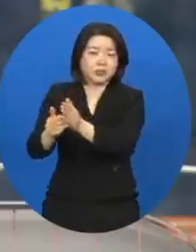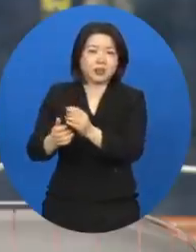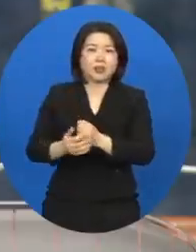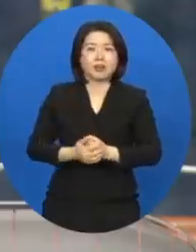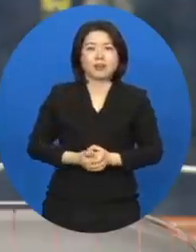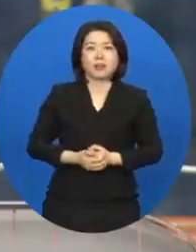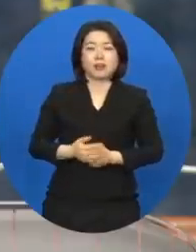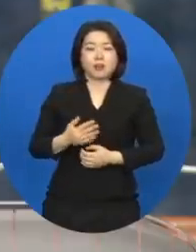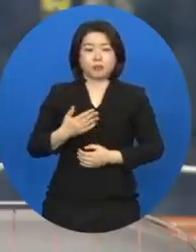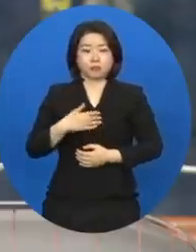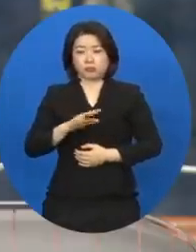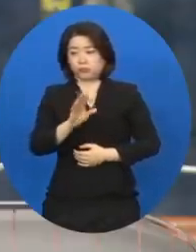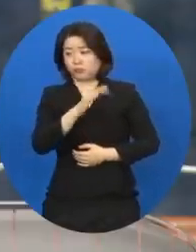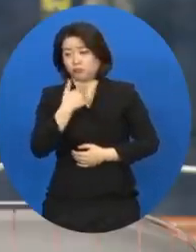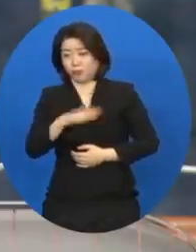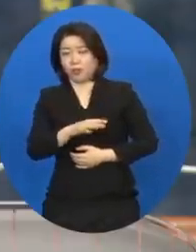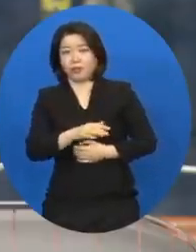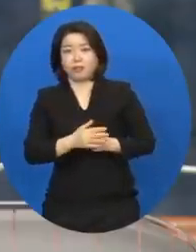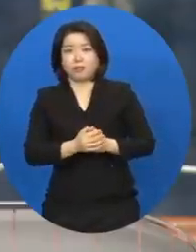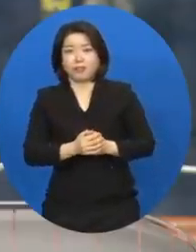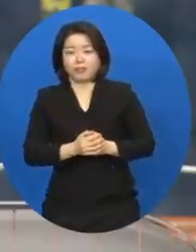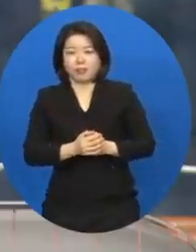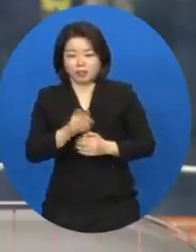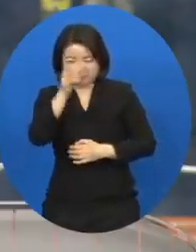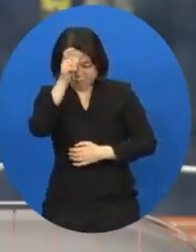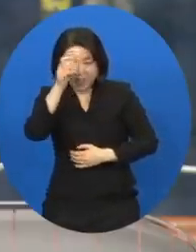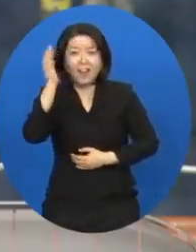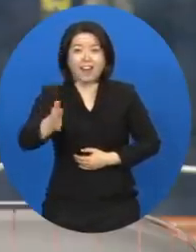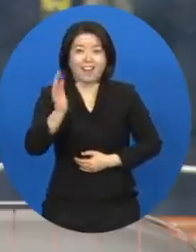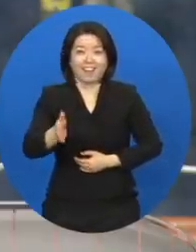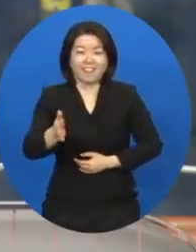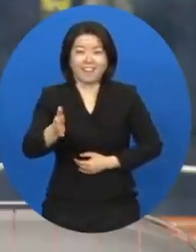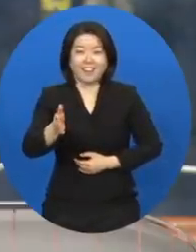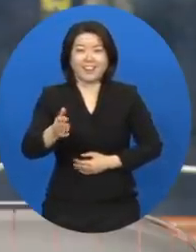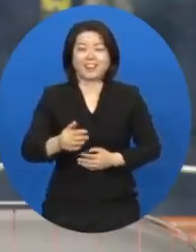나는 그런 기도 안 했다고 우기지 마십시다.